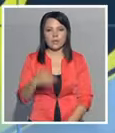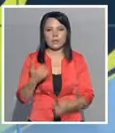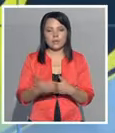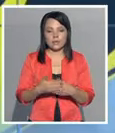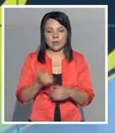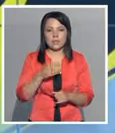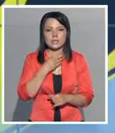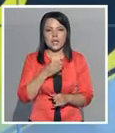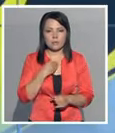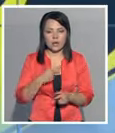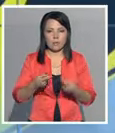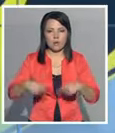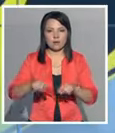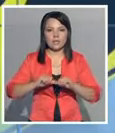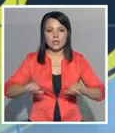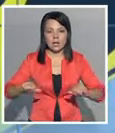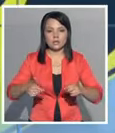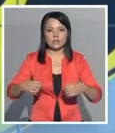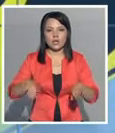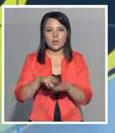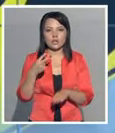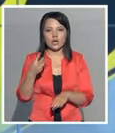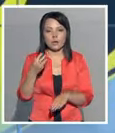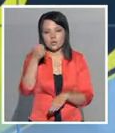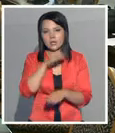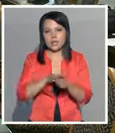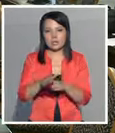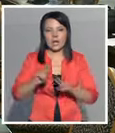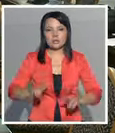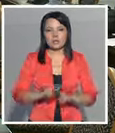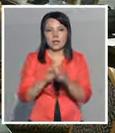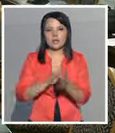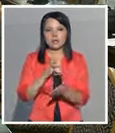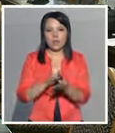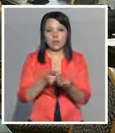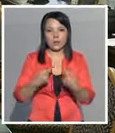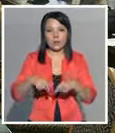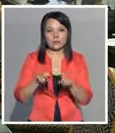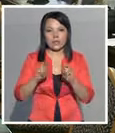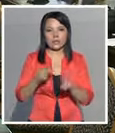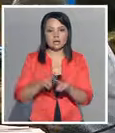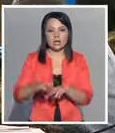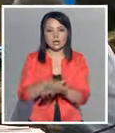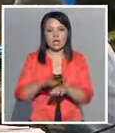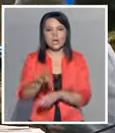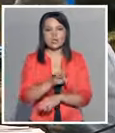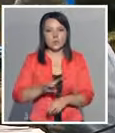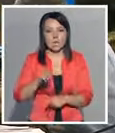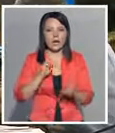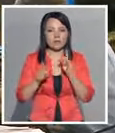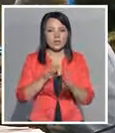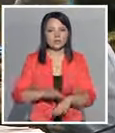Биыл Семей полигонының жабылғанына 23 жыл. Осыған орай бүгін Астанада Семей ядролық полигоны қоғамдық қорының мұрындық болуымен